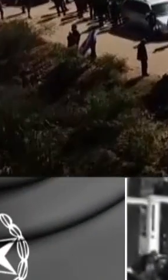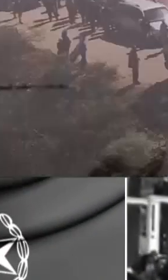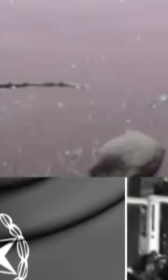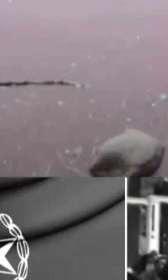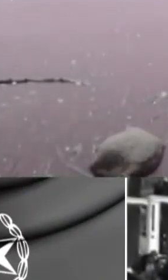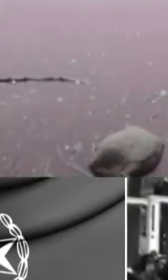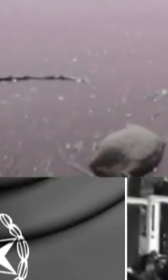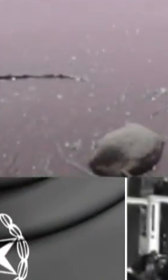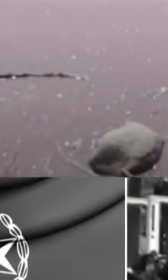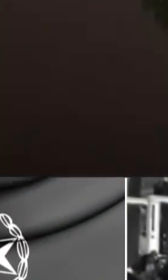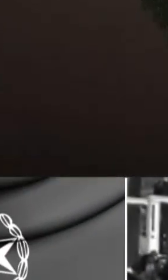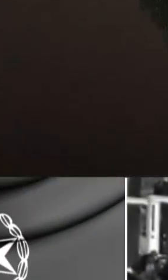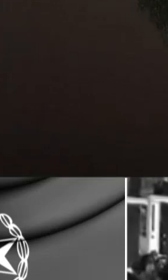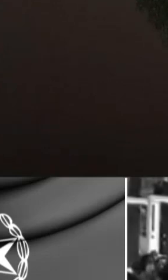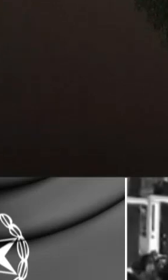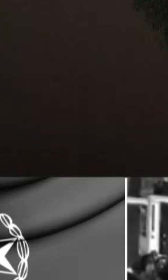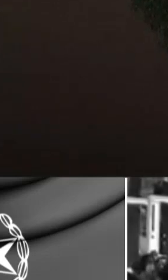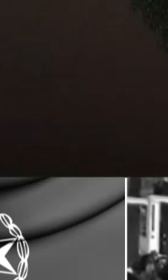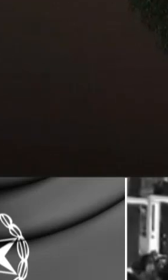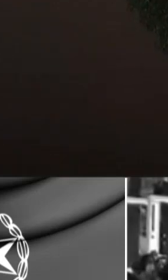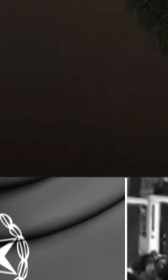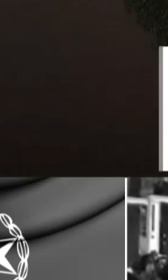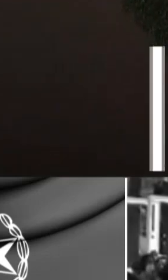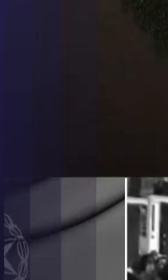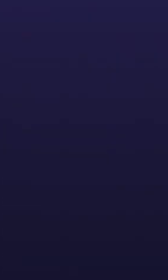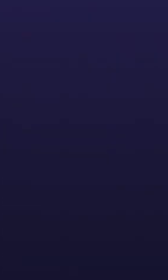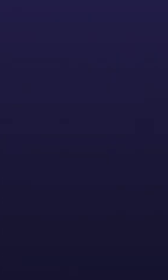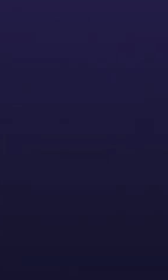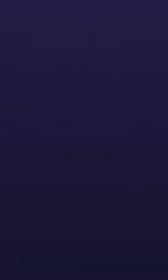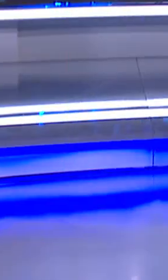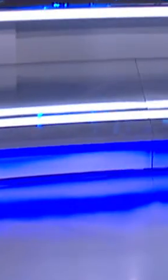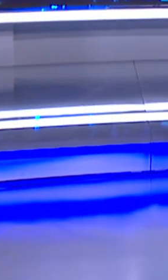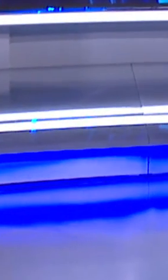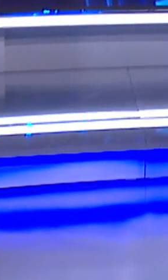וגם מה הסיפור של האגם האדום בפרגוואי?